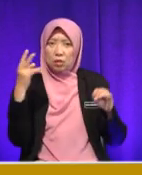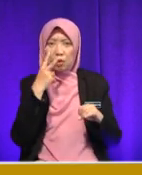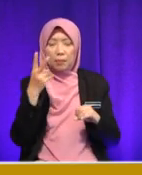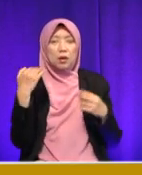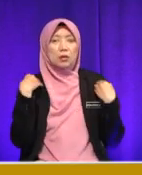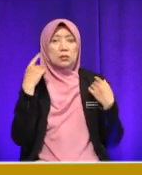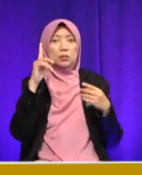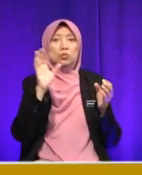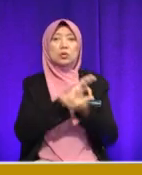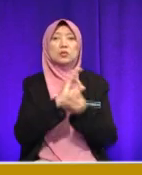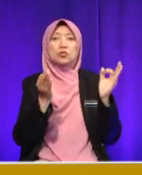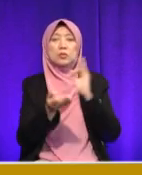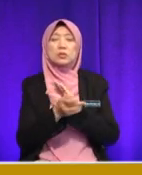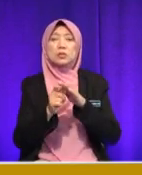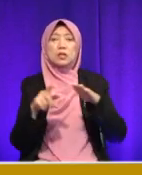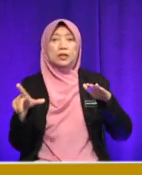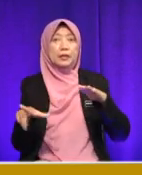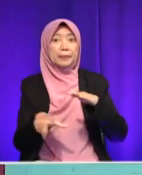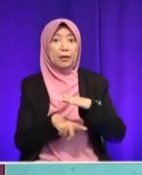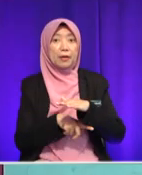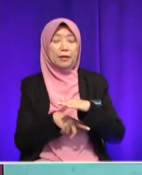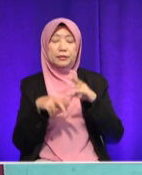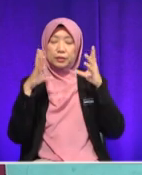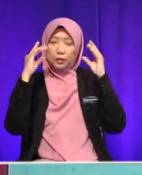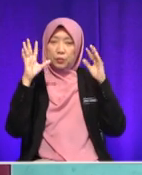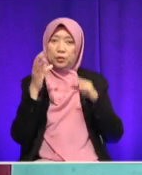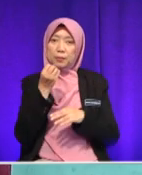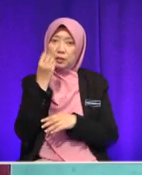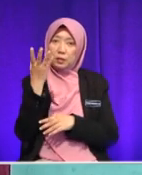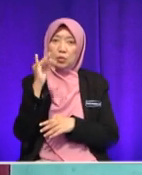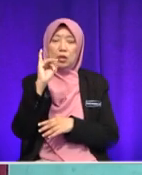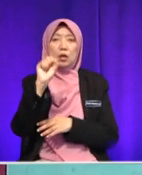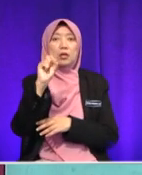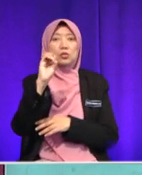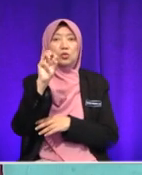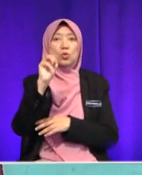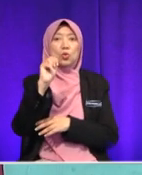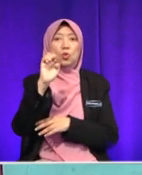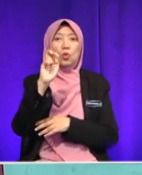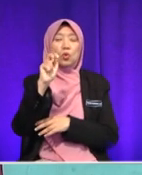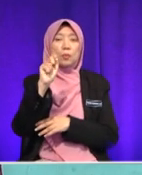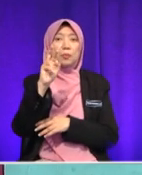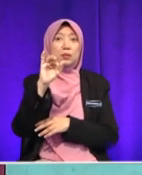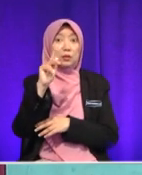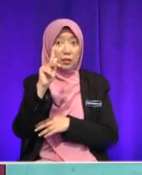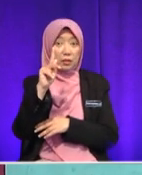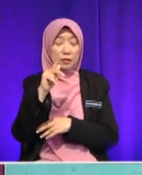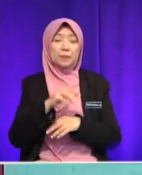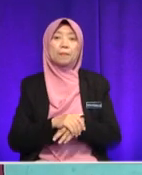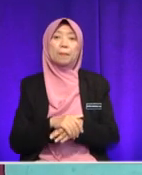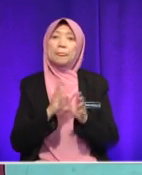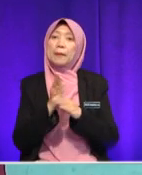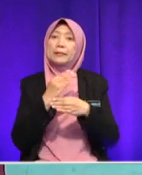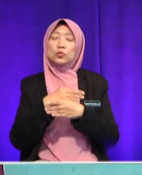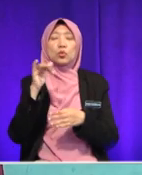satu transformasi yang terlibat. Tapi sebelum tu cikgu nak terangkan mengenai isometri. Baik. Okey, isometri ni sebenarnya adalah